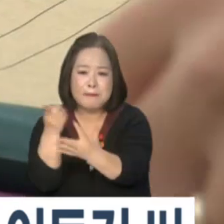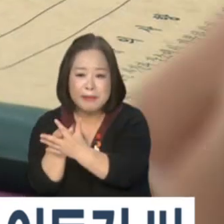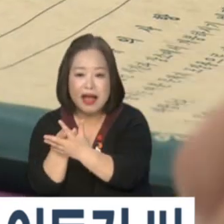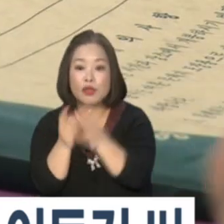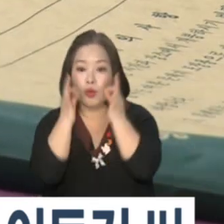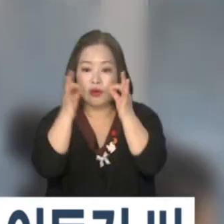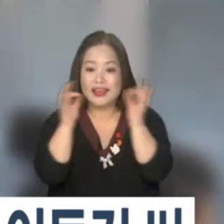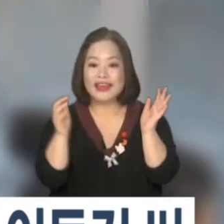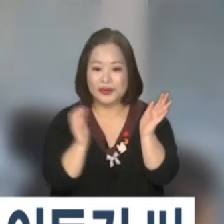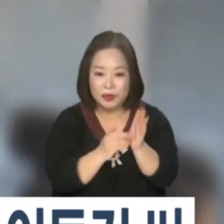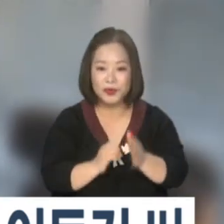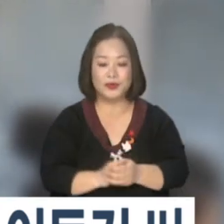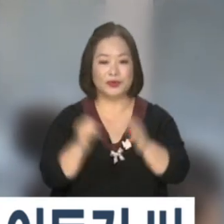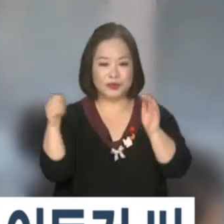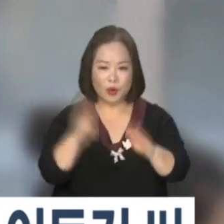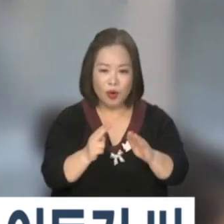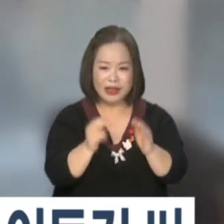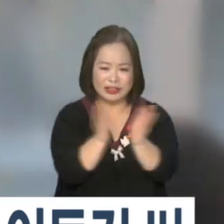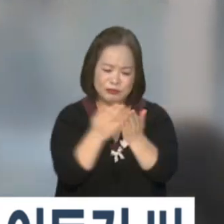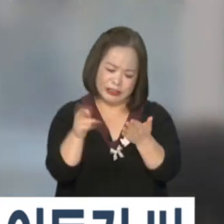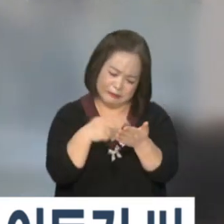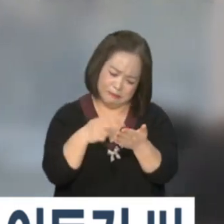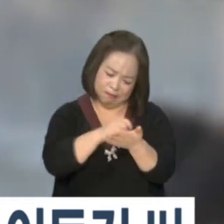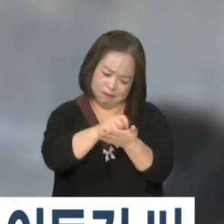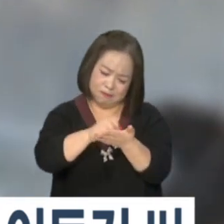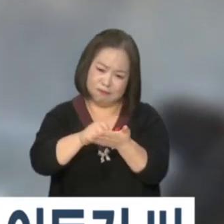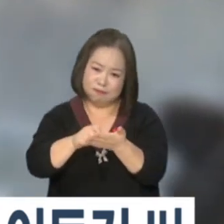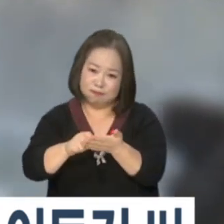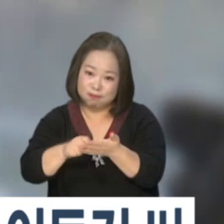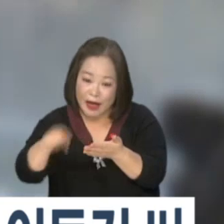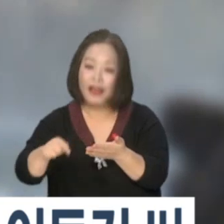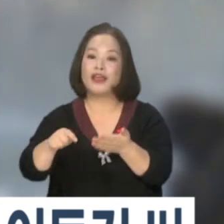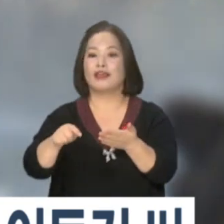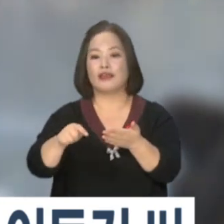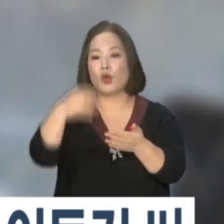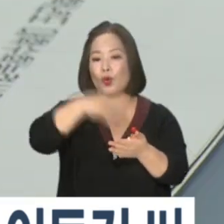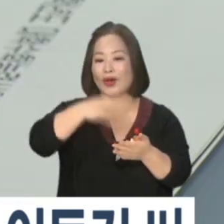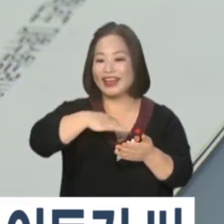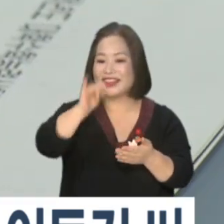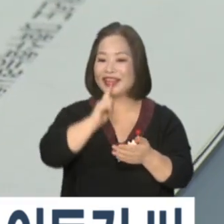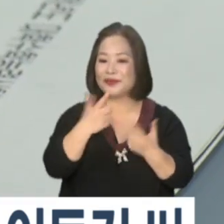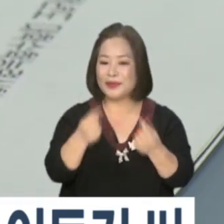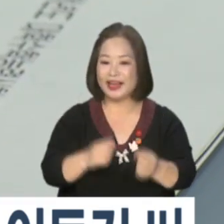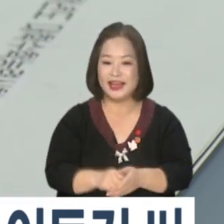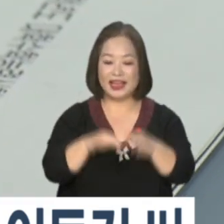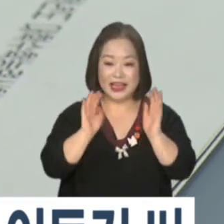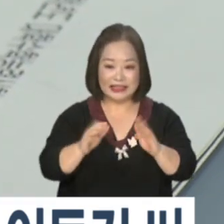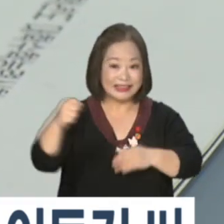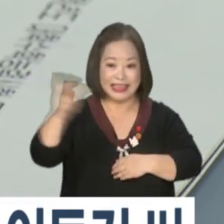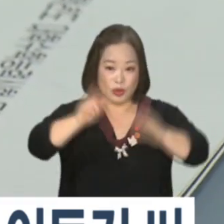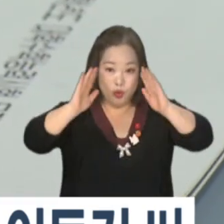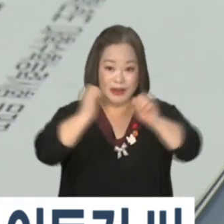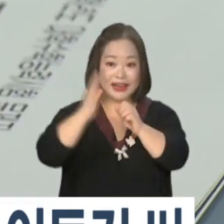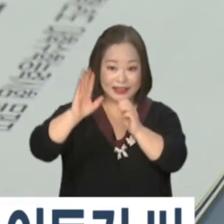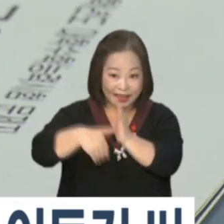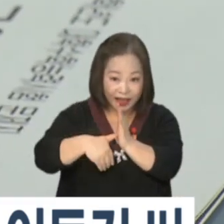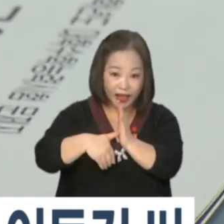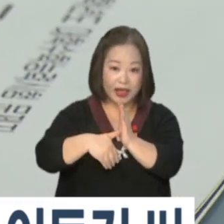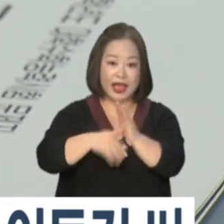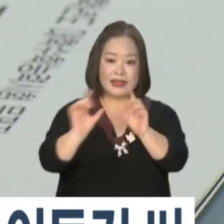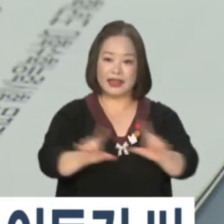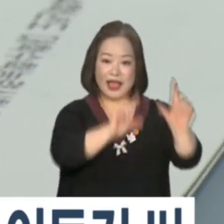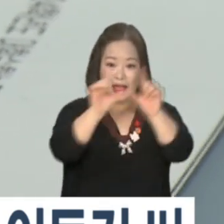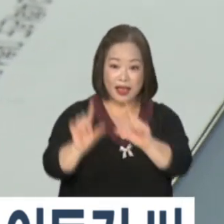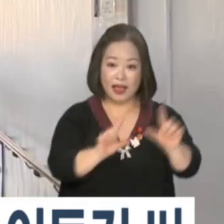꼽았고 기출 문제를 많이 푼 건 역시 효과를 받다고 설명했습니다 유씨는 재수 기간 수능에 최대한 생활